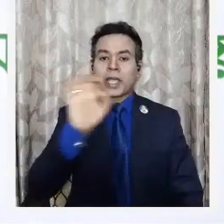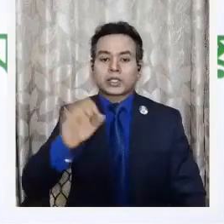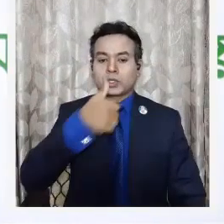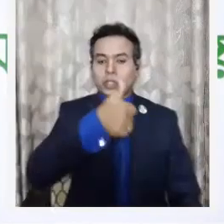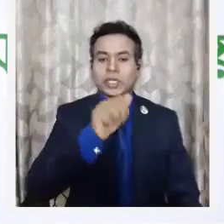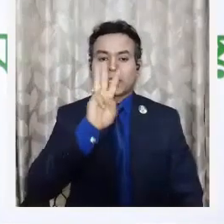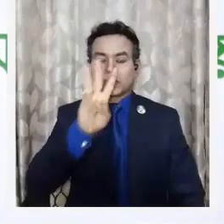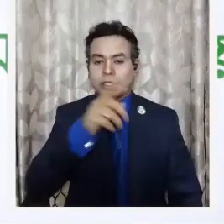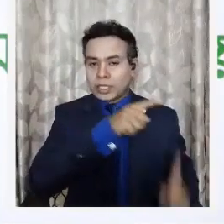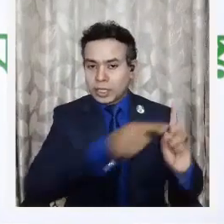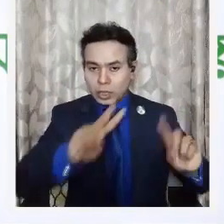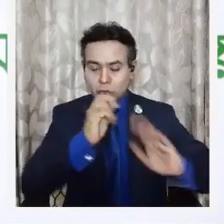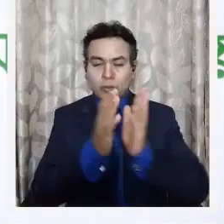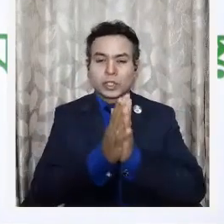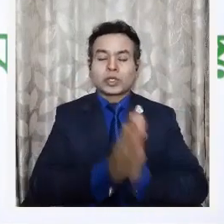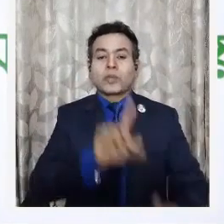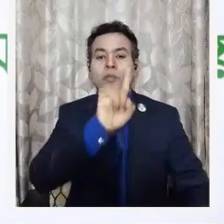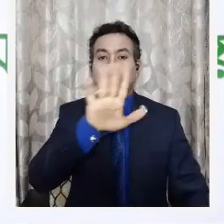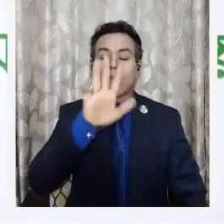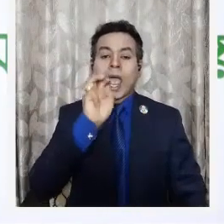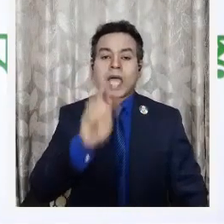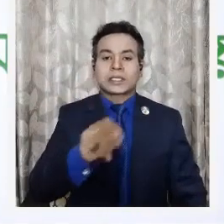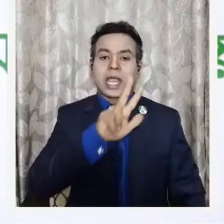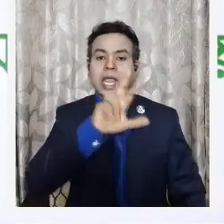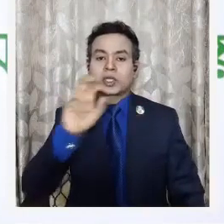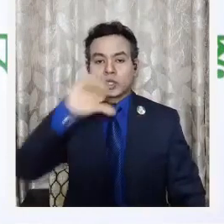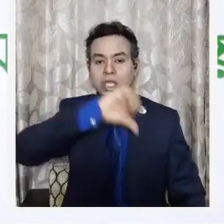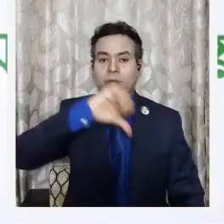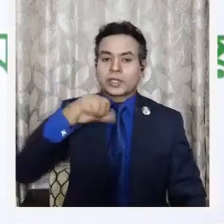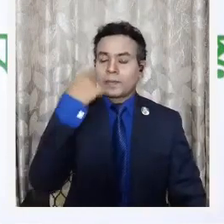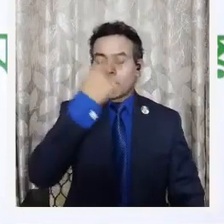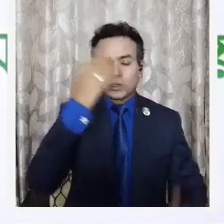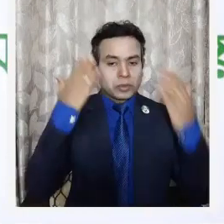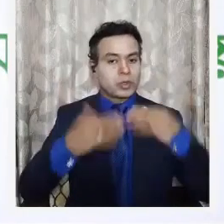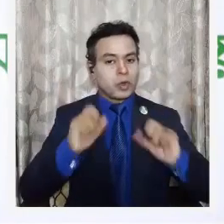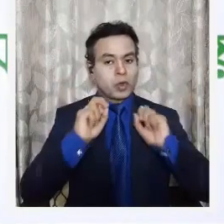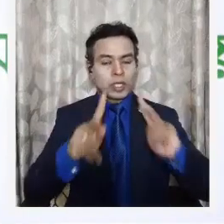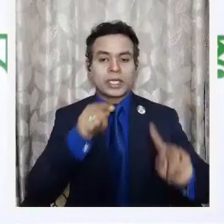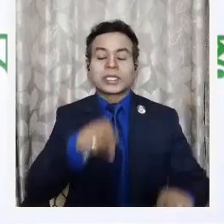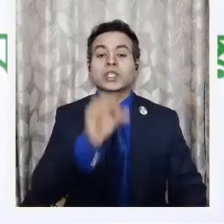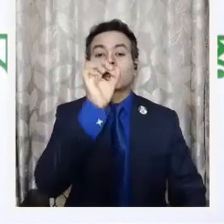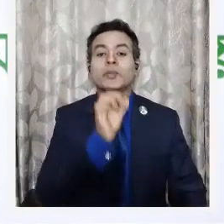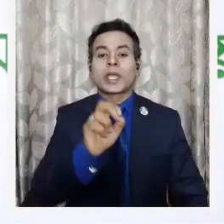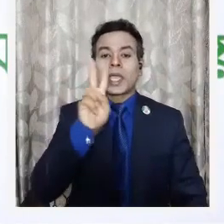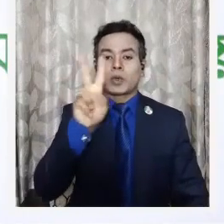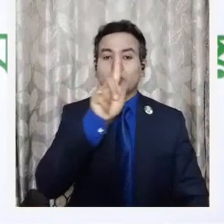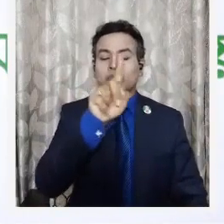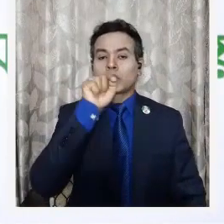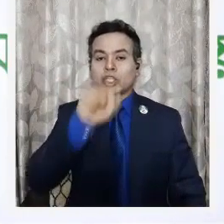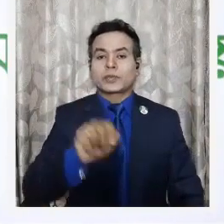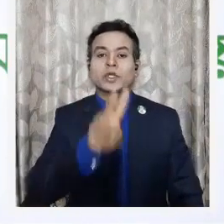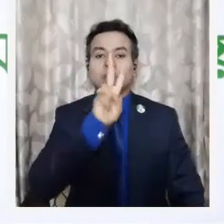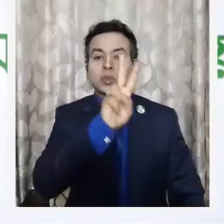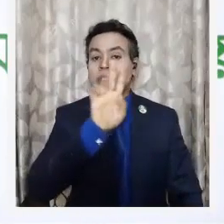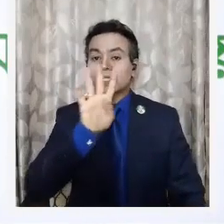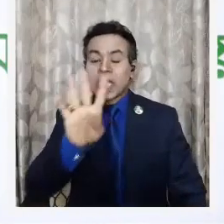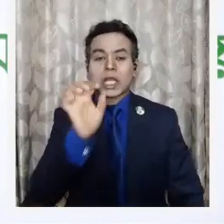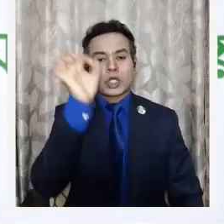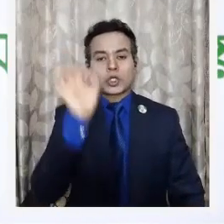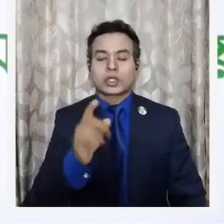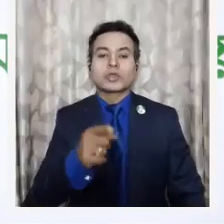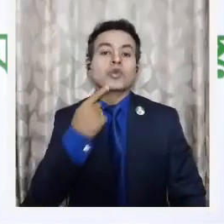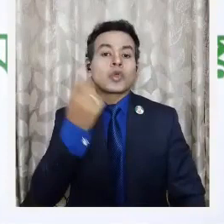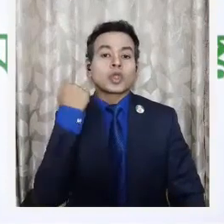গত 24 ঘন্টায় সুস্থ হয়েছে 563 জন এবং এ পর্যন্ত সুস্থ হয়েছেন 15,899 জন। শনাক্ত